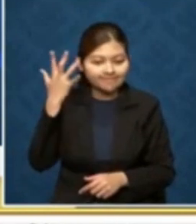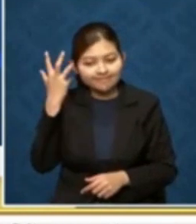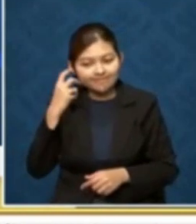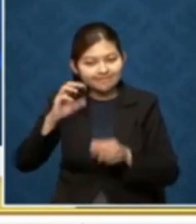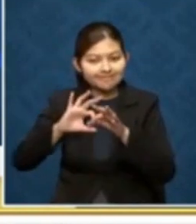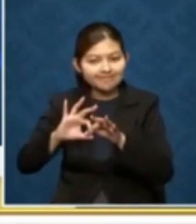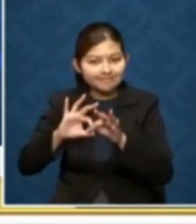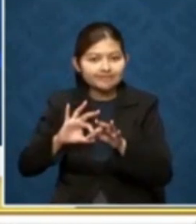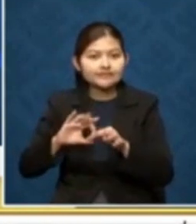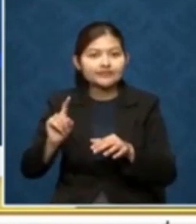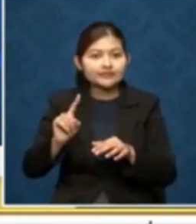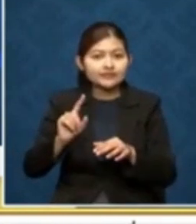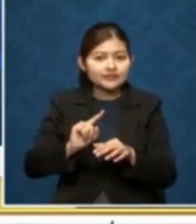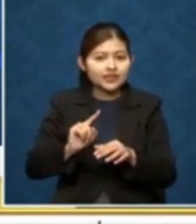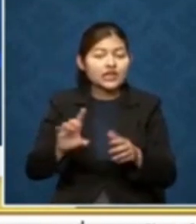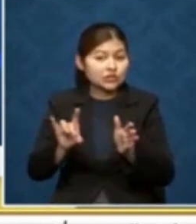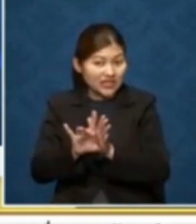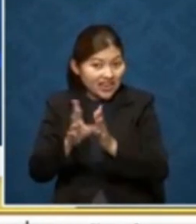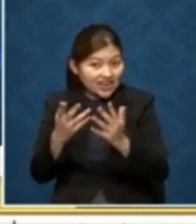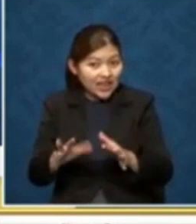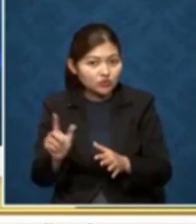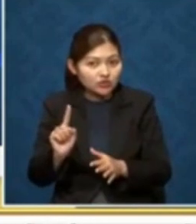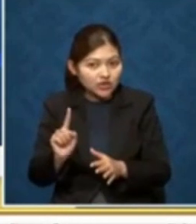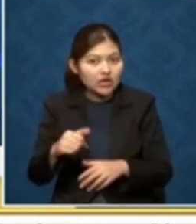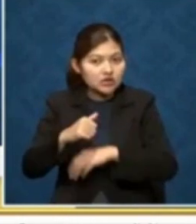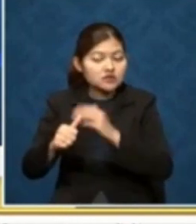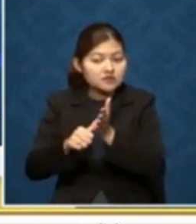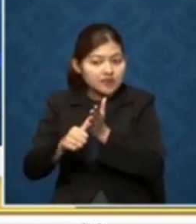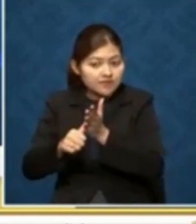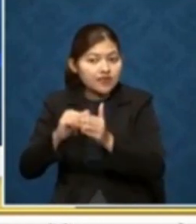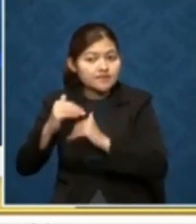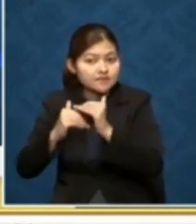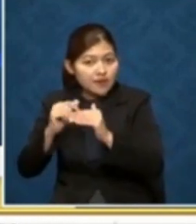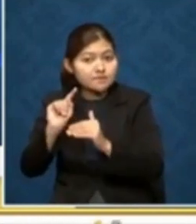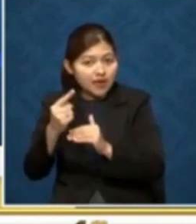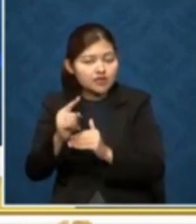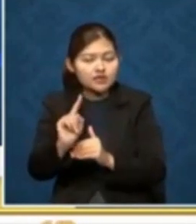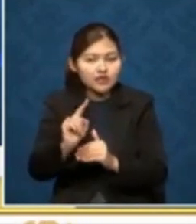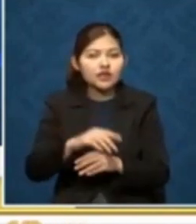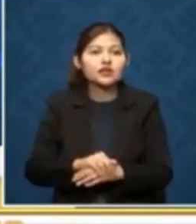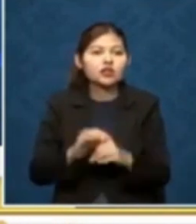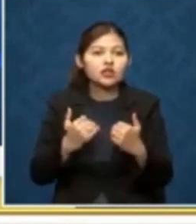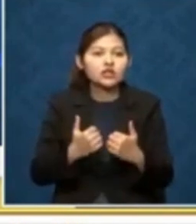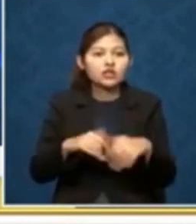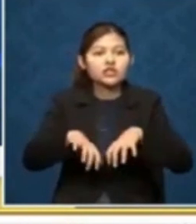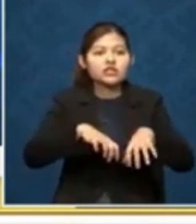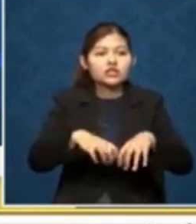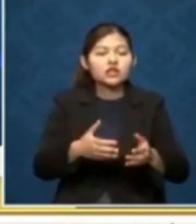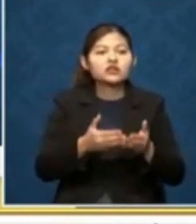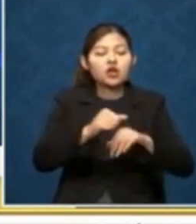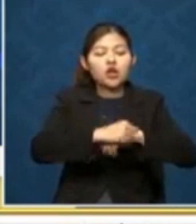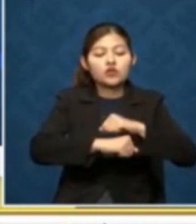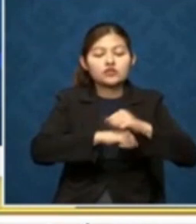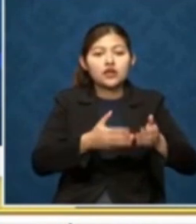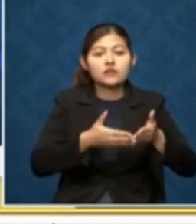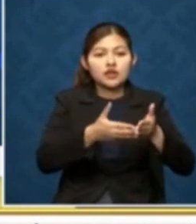าอันนี้คือไฟนอลหรือยังอาจจะยังใช่ไหมคะก็หวังว่าจะยังไม่ไฟนอลนะคะซึ่งงบตรงนี้นะคะจากก่อสร้างท่าเรือก็ใช้ประม